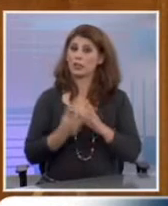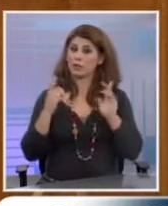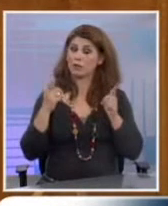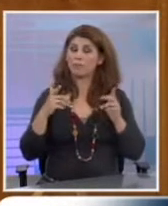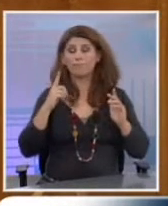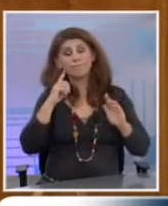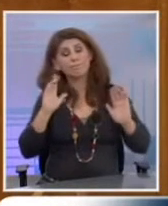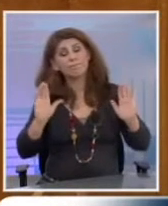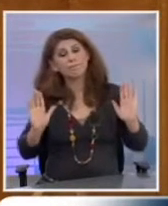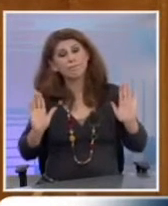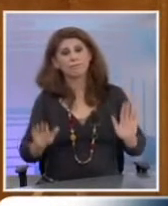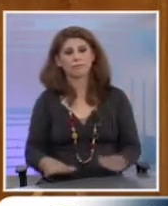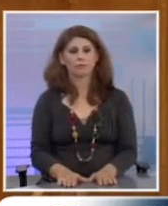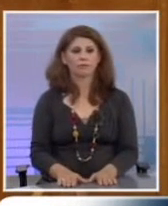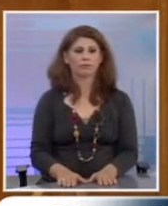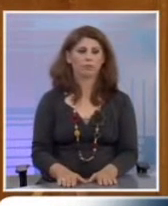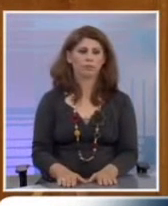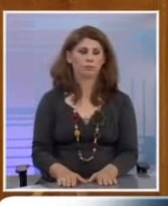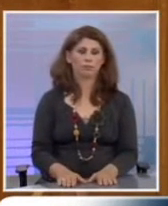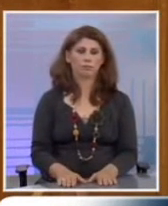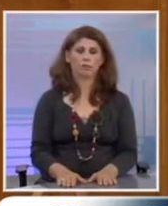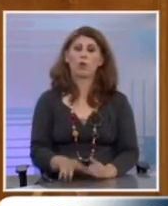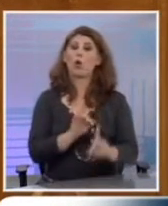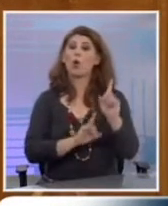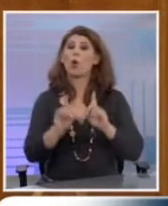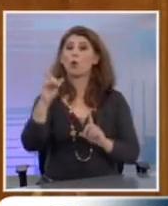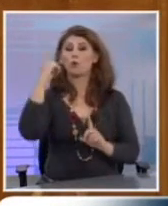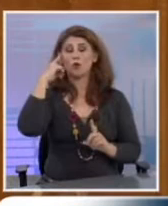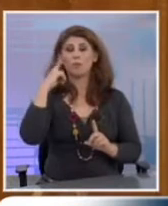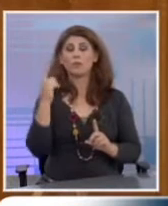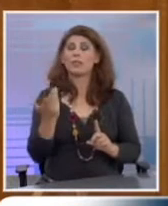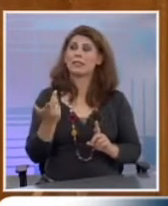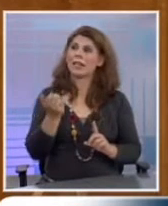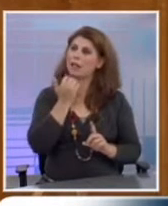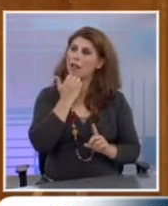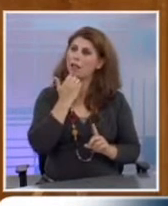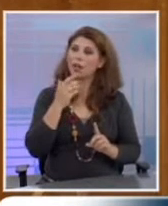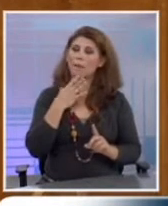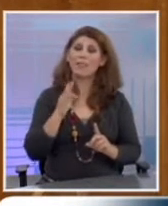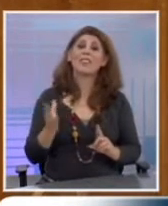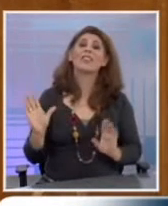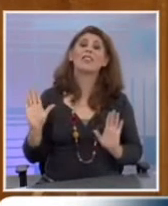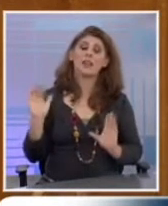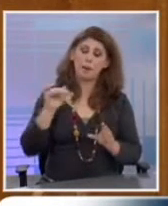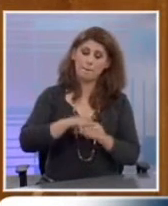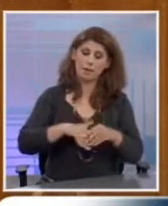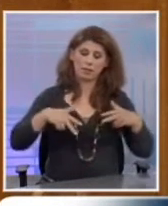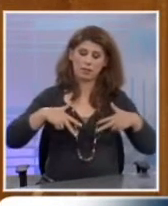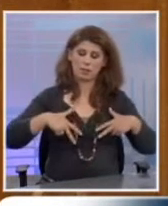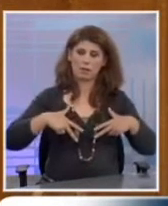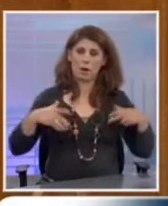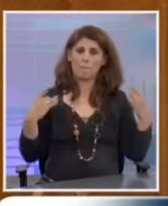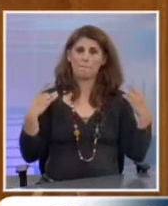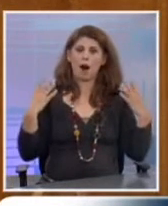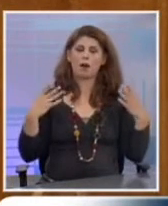Δημοκρατίας. Κάνουν λάθος αν νομίζουν ότι μόνο και μόνο επειδή δεν είναι στην κυβέρνηση απαλλάσσονται